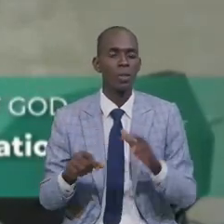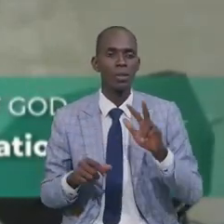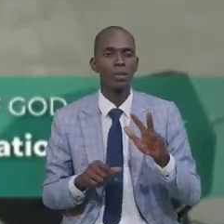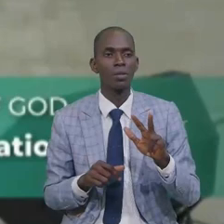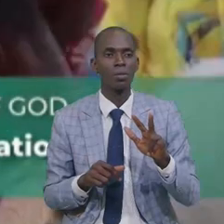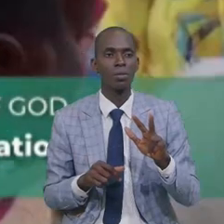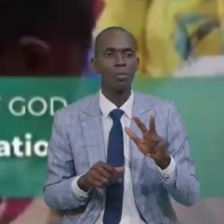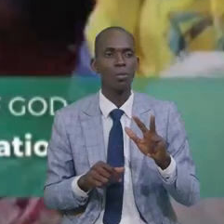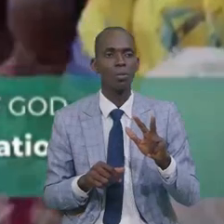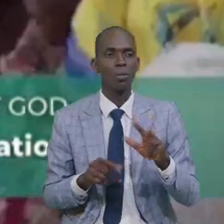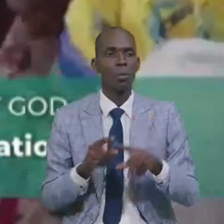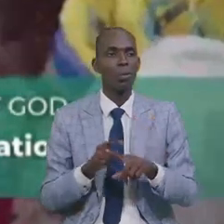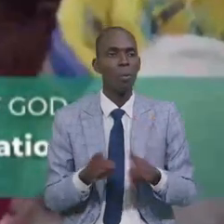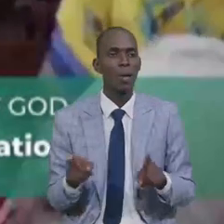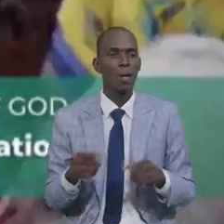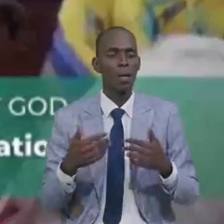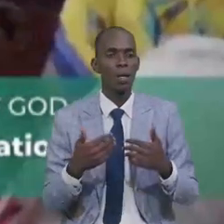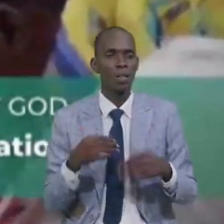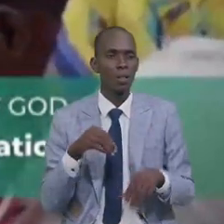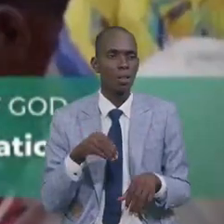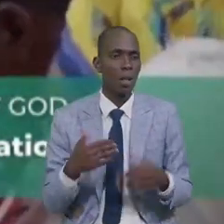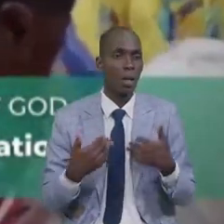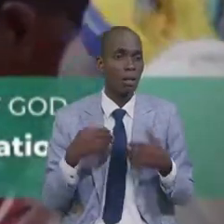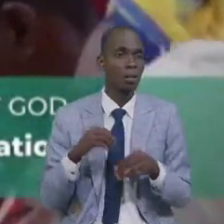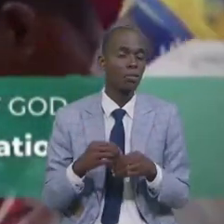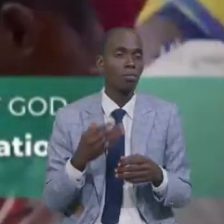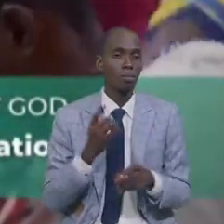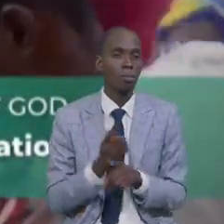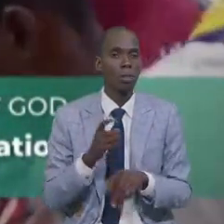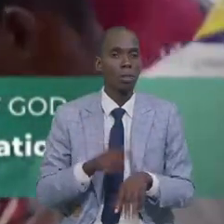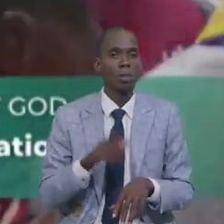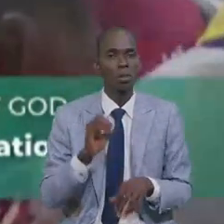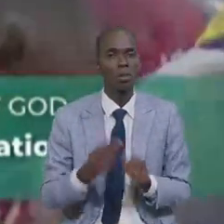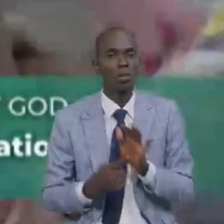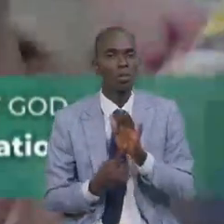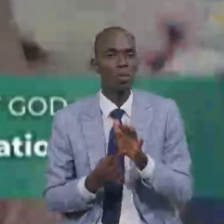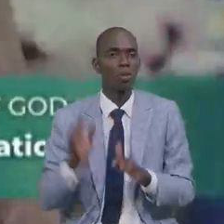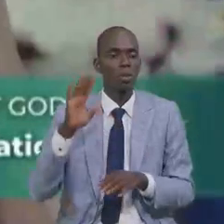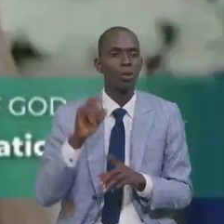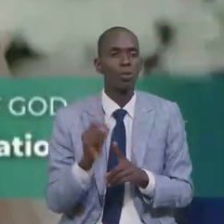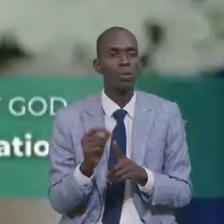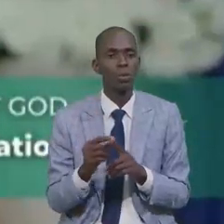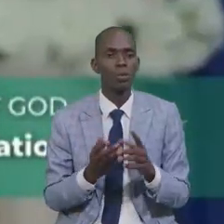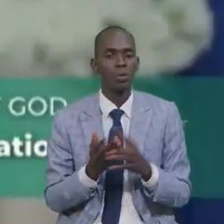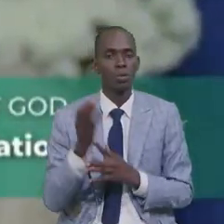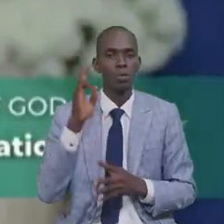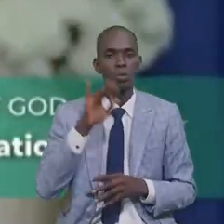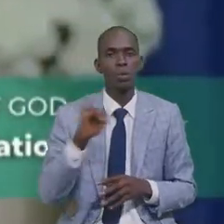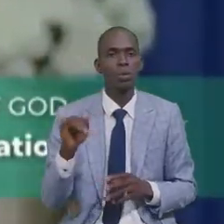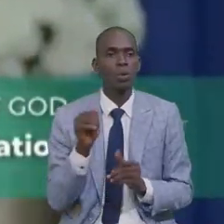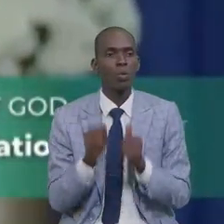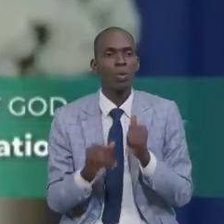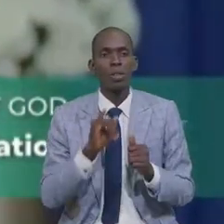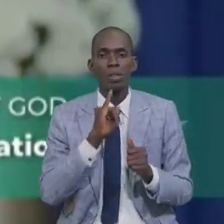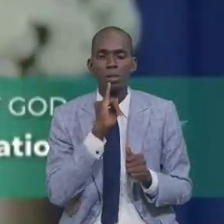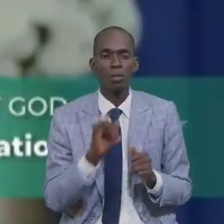Verset 3. Et qui a manifesté sa parole en son temps par la prédication